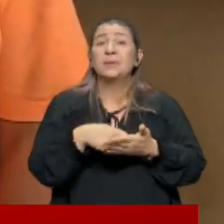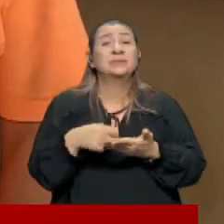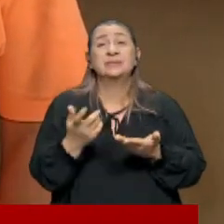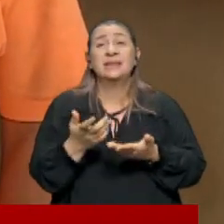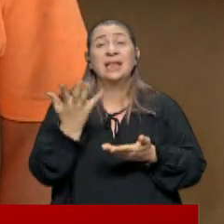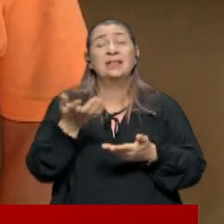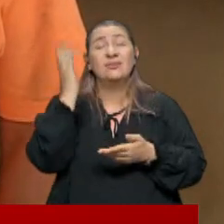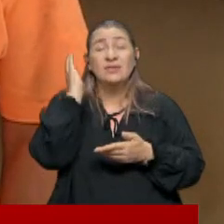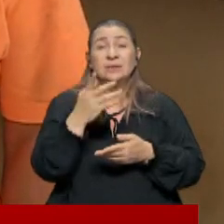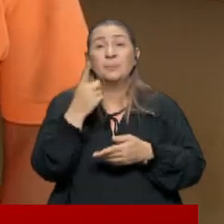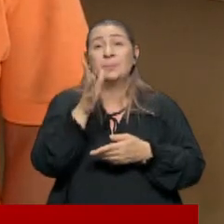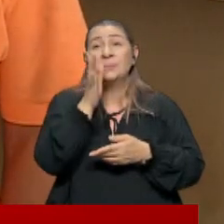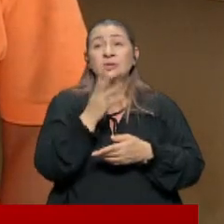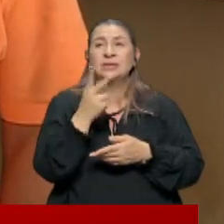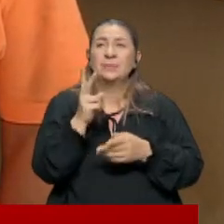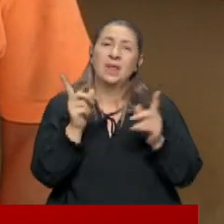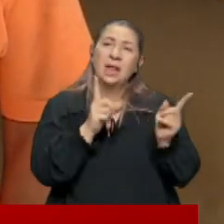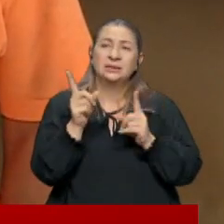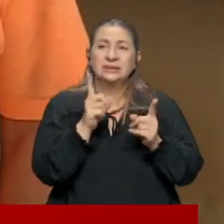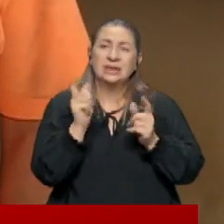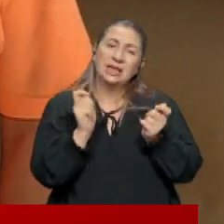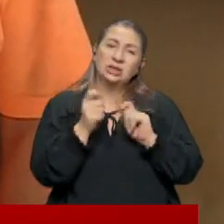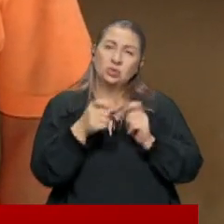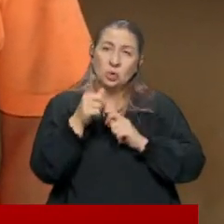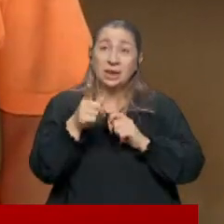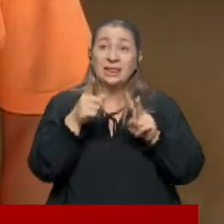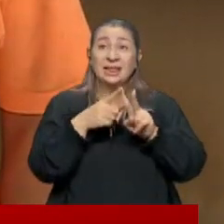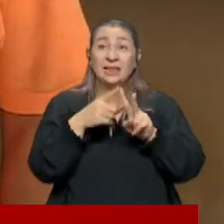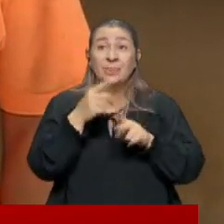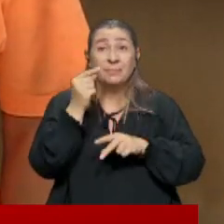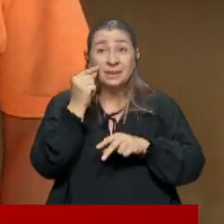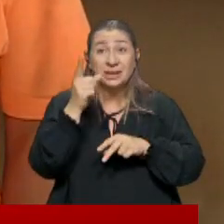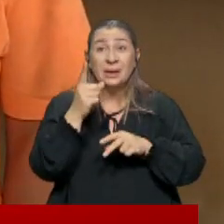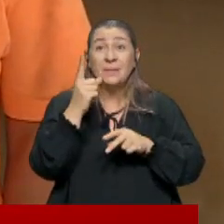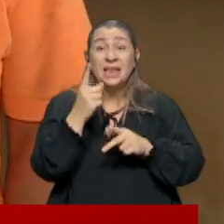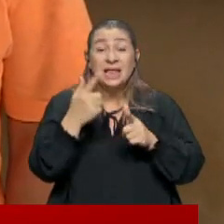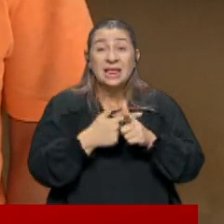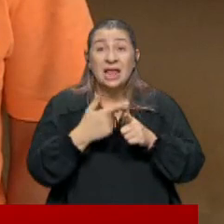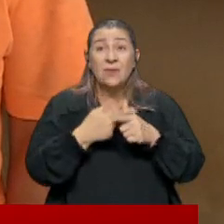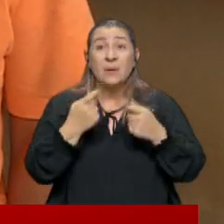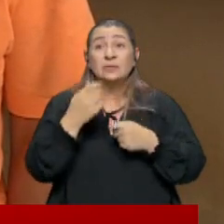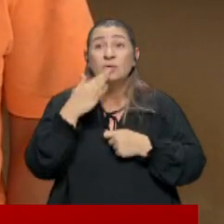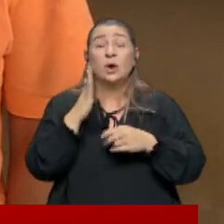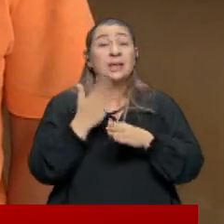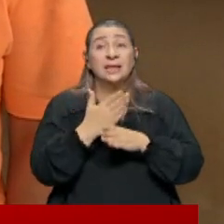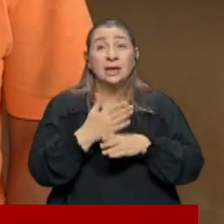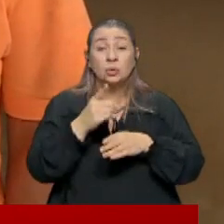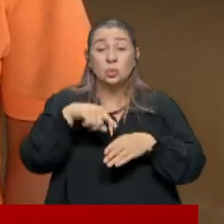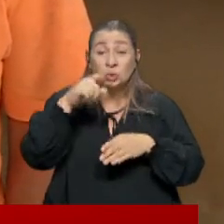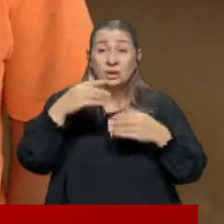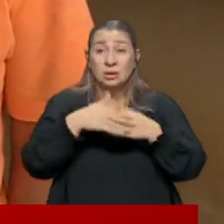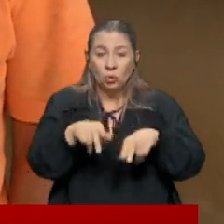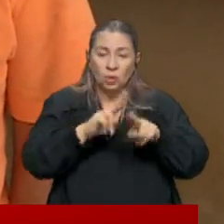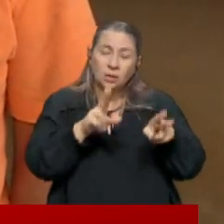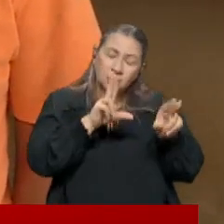ise en fazla 1500 ile 2000 lira arasında değişiyor. Nedim Kostak'ın bir kira masrafı yok çünkü günü gecesi